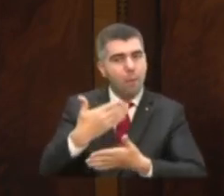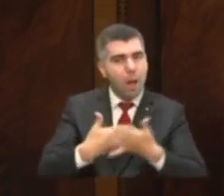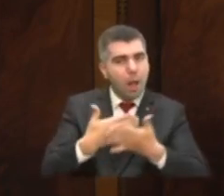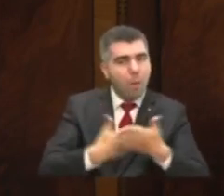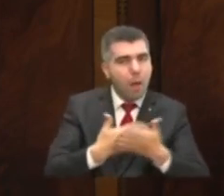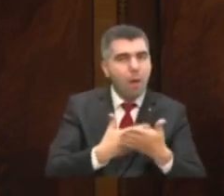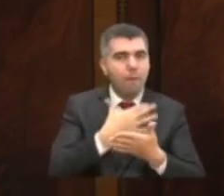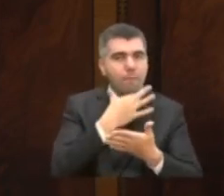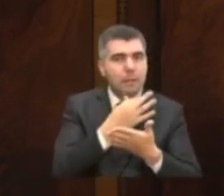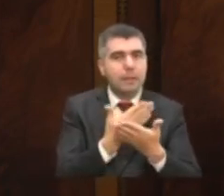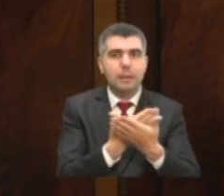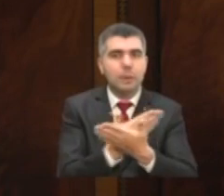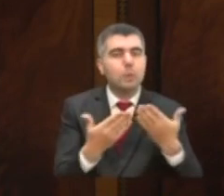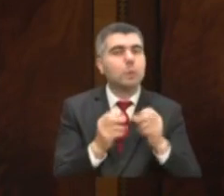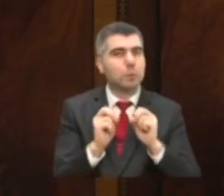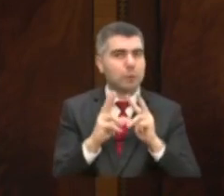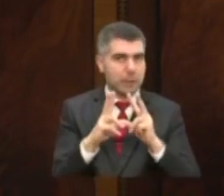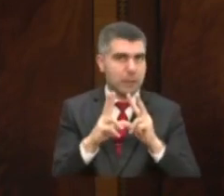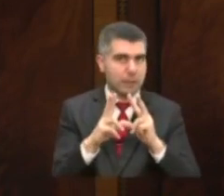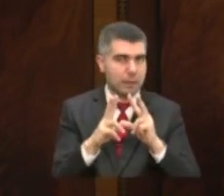وأيضا هناك